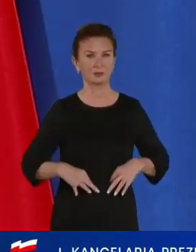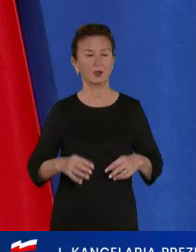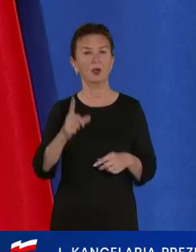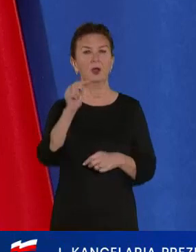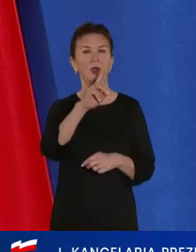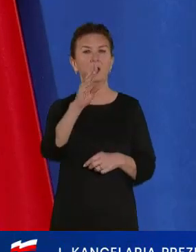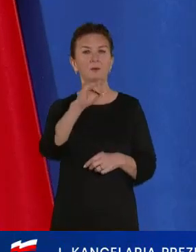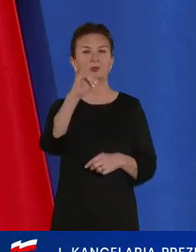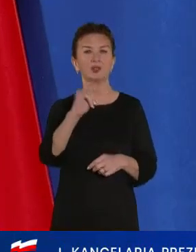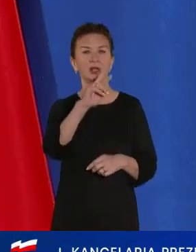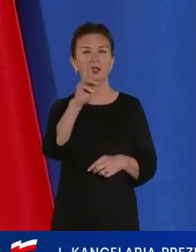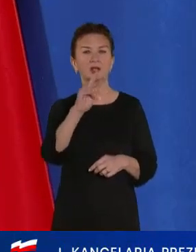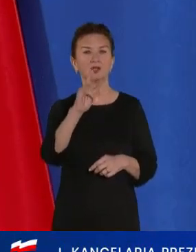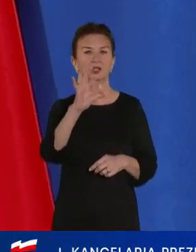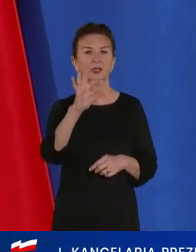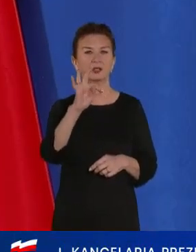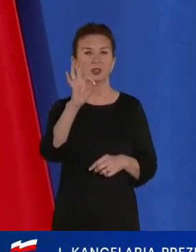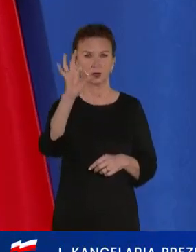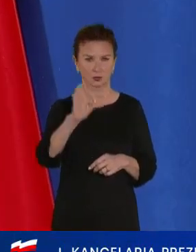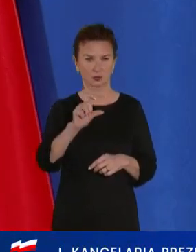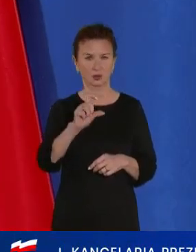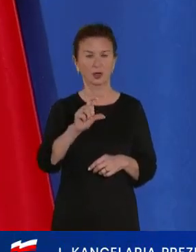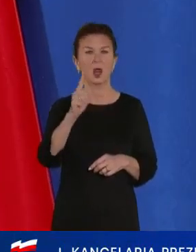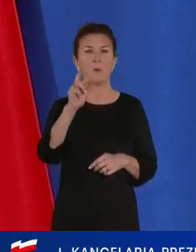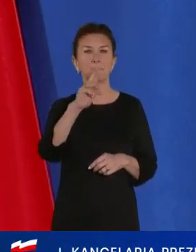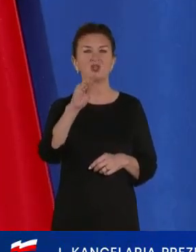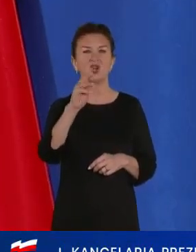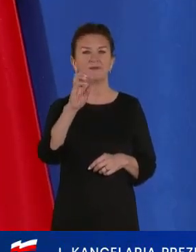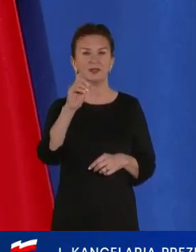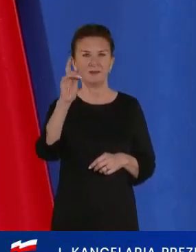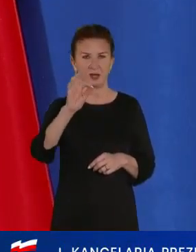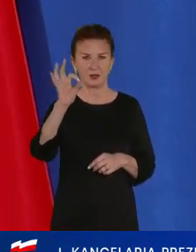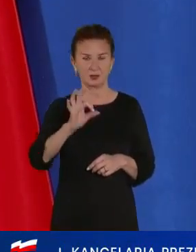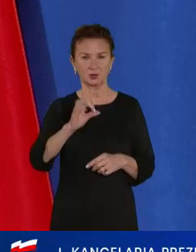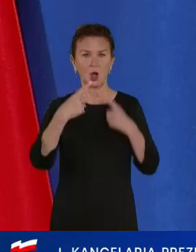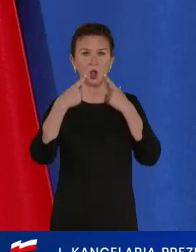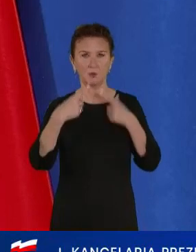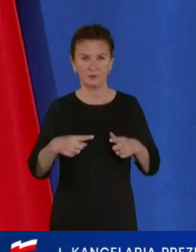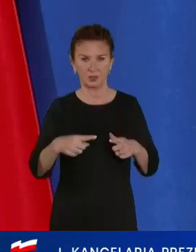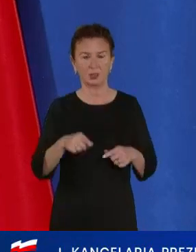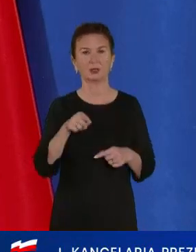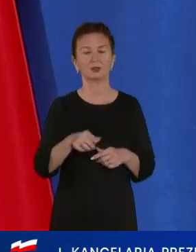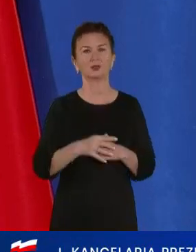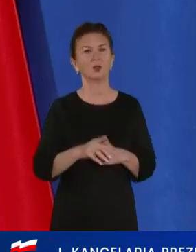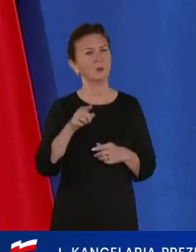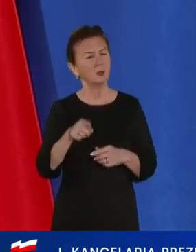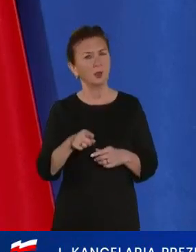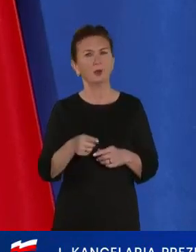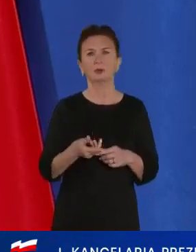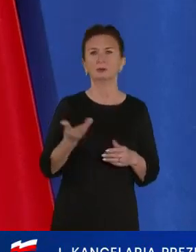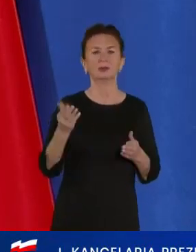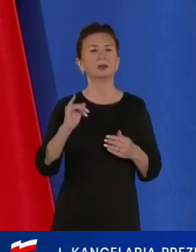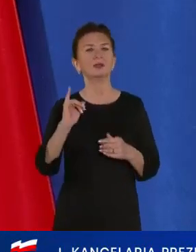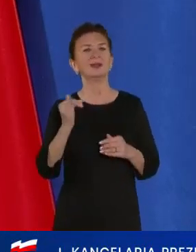przejrzystość, przewidywalność, ale również odpowiedzialność. Odpowiedzialność, bo to, w którym miejscu się znajdziemy